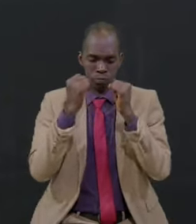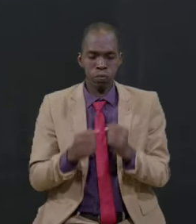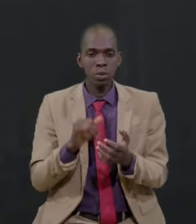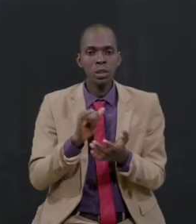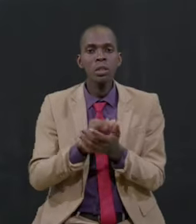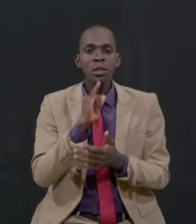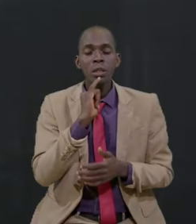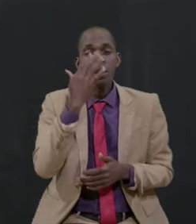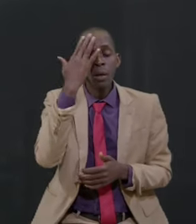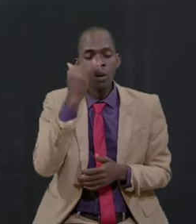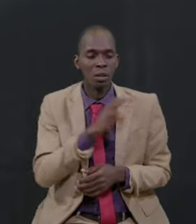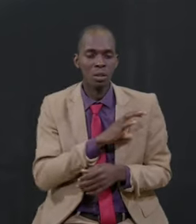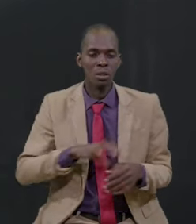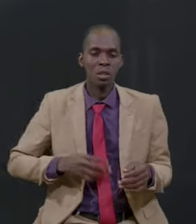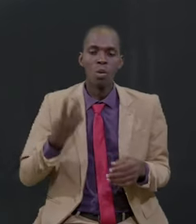C'est pourquoi il allait partout,